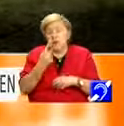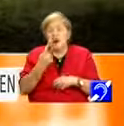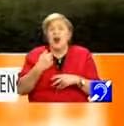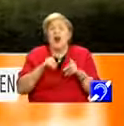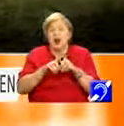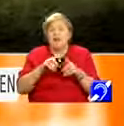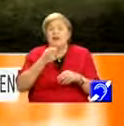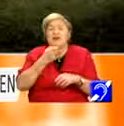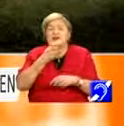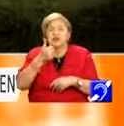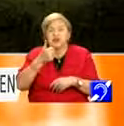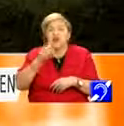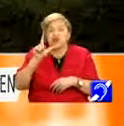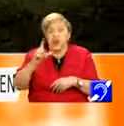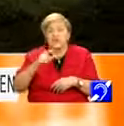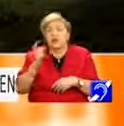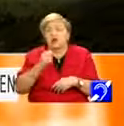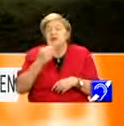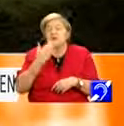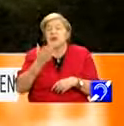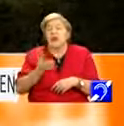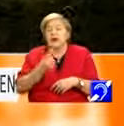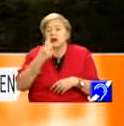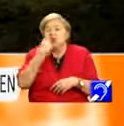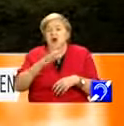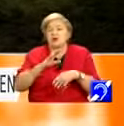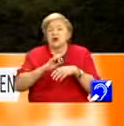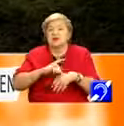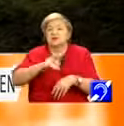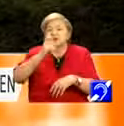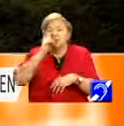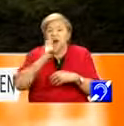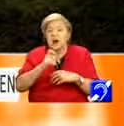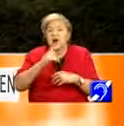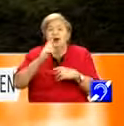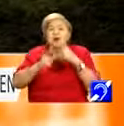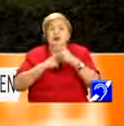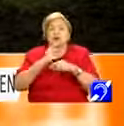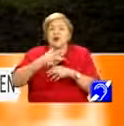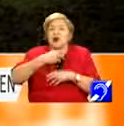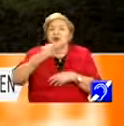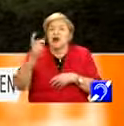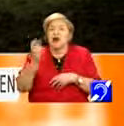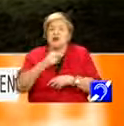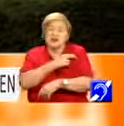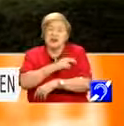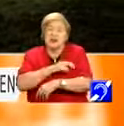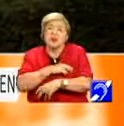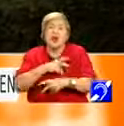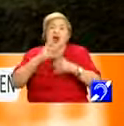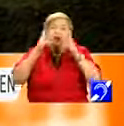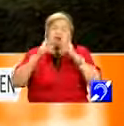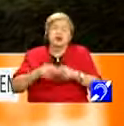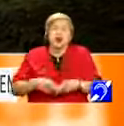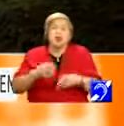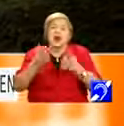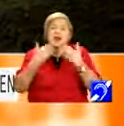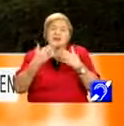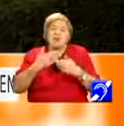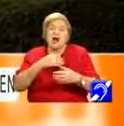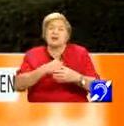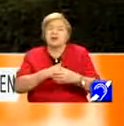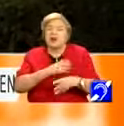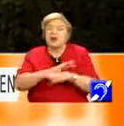Seged aseară, însă din păcate uneia dintre ele i s-a făcut rău imediat după ce a plecat de la spital. A intrat în stop cardiorespirator. S-au